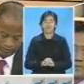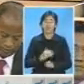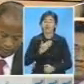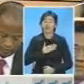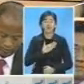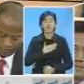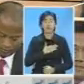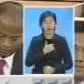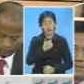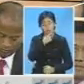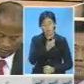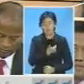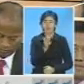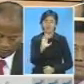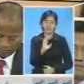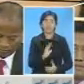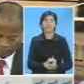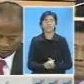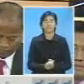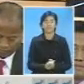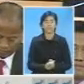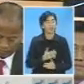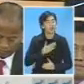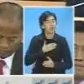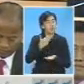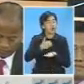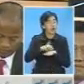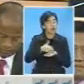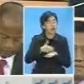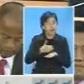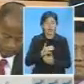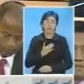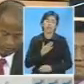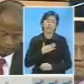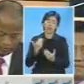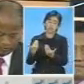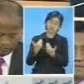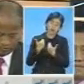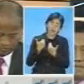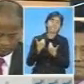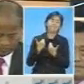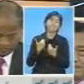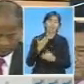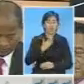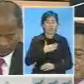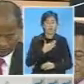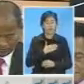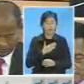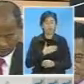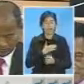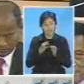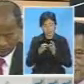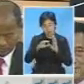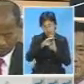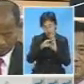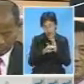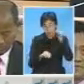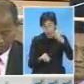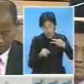เนี่ยไม่ใช่คนพูดมากครับแล้วก็กราบยืนยันว่าในการพาดพิงนั้นผมก็จะตอบเป็นประเด็นครับมีอยู่2